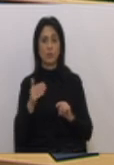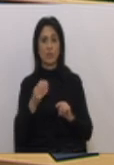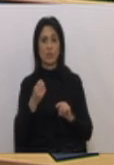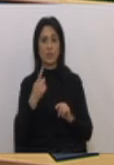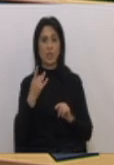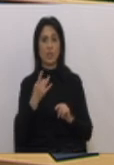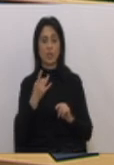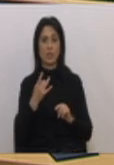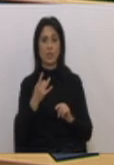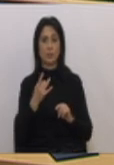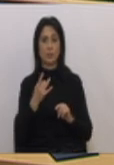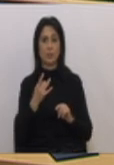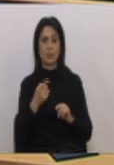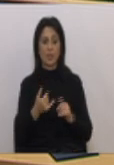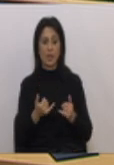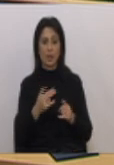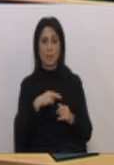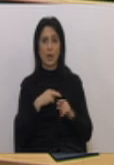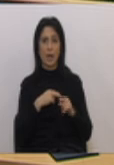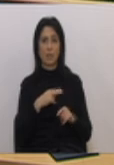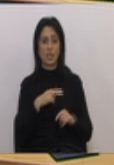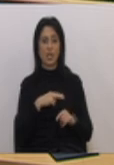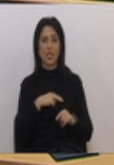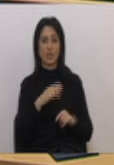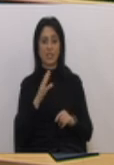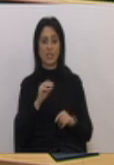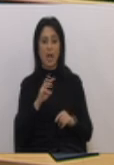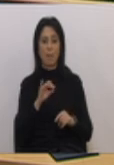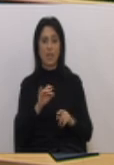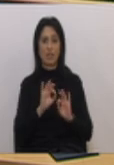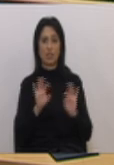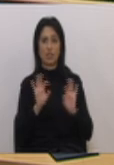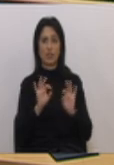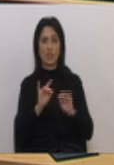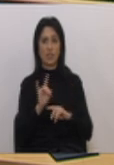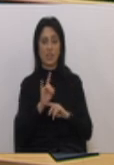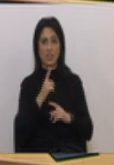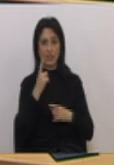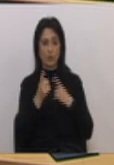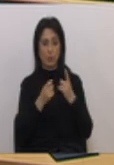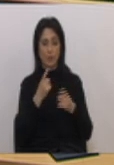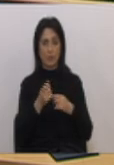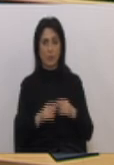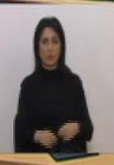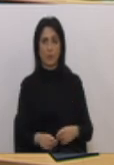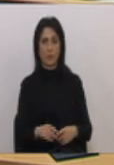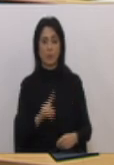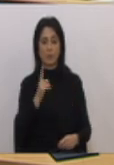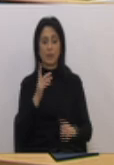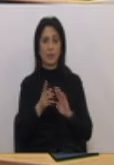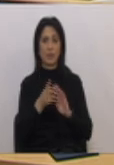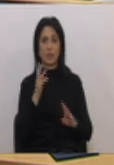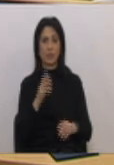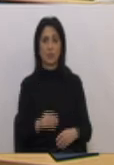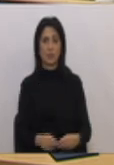კიდევ ერთხელ ამჯერად პარლამენტში დეპუტატ სამადაშვილის მიერ გავრცელებულ დეზინფორმაციას. უპირველეს ყოვლისა,